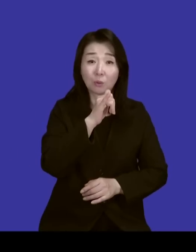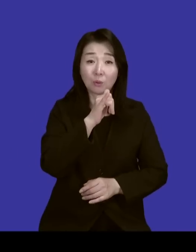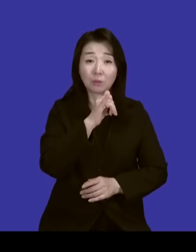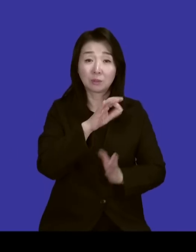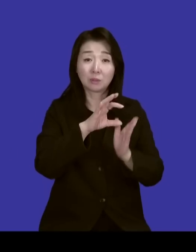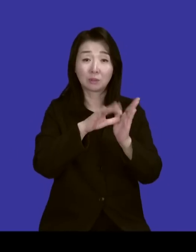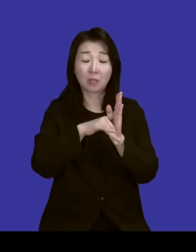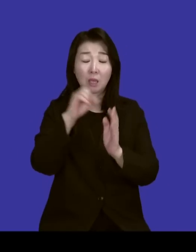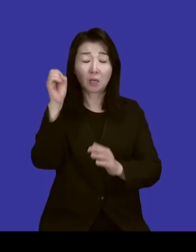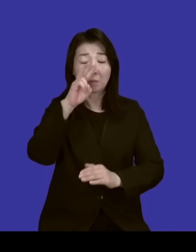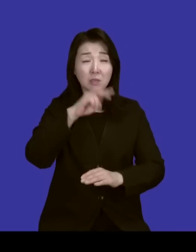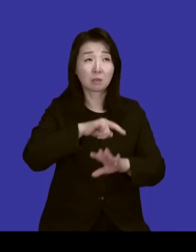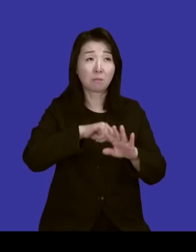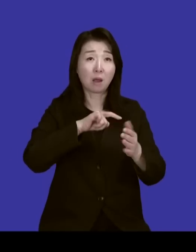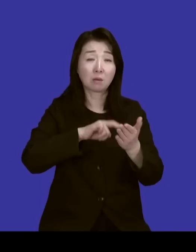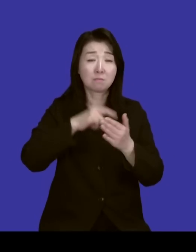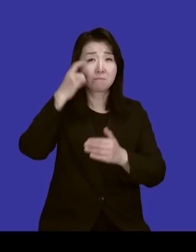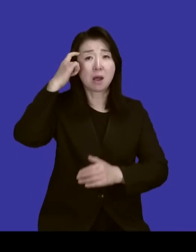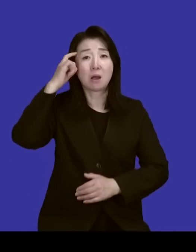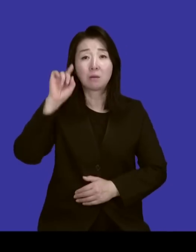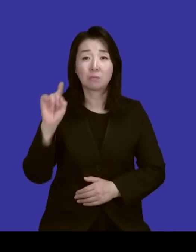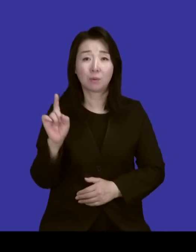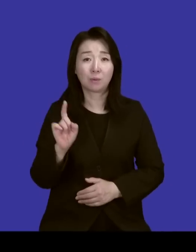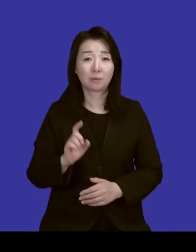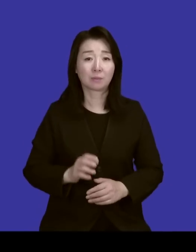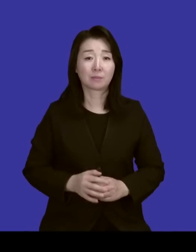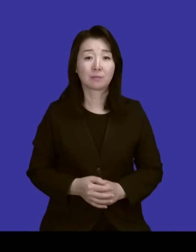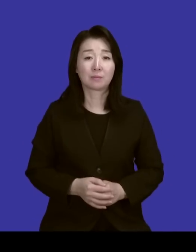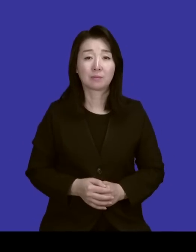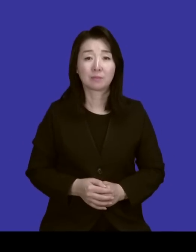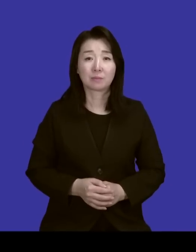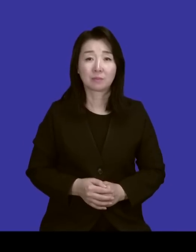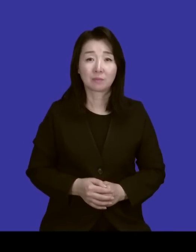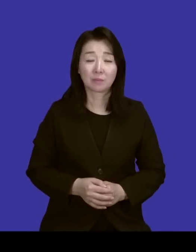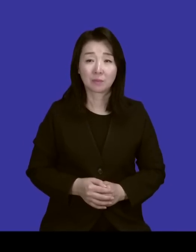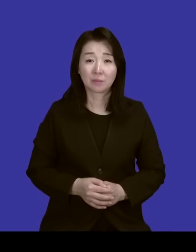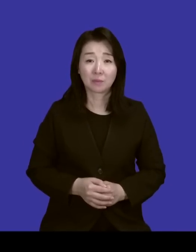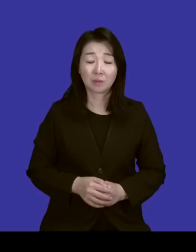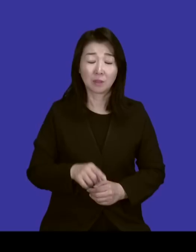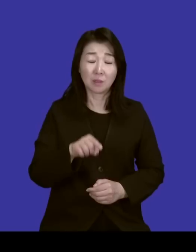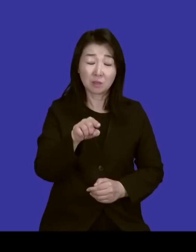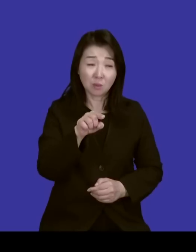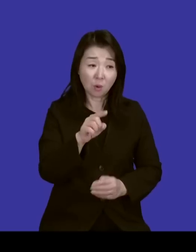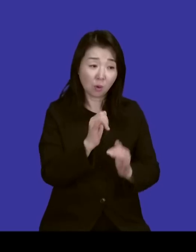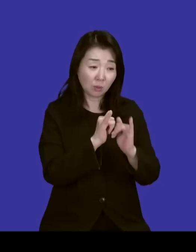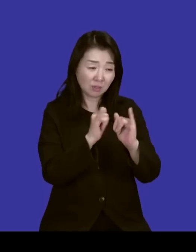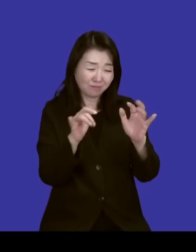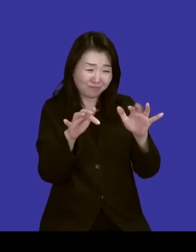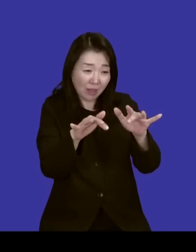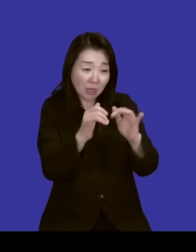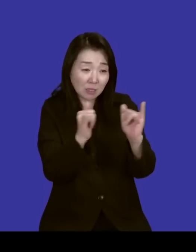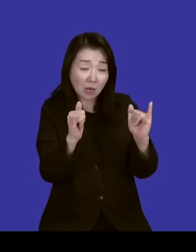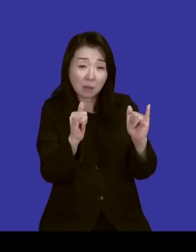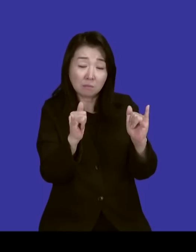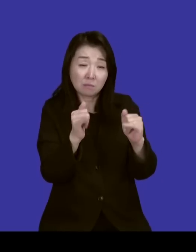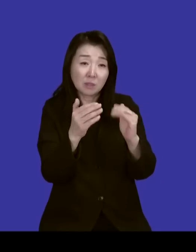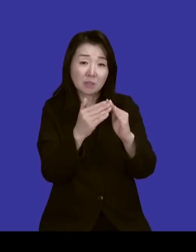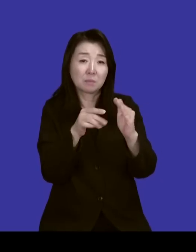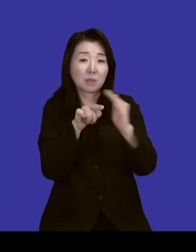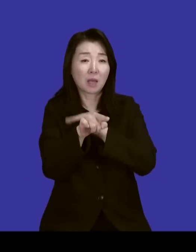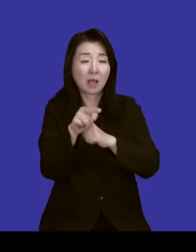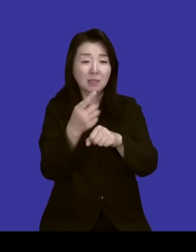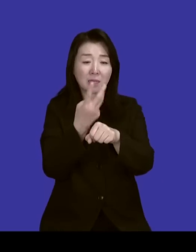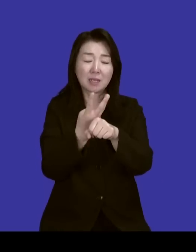근데 갑자기 제 마음속에 지나간 생각이 저분들이 지금 집에 가서 지나간 3시간, 4시간